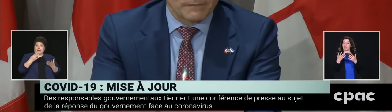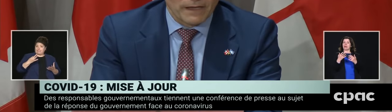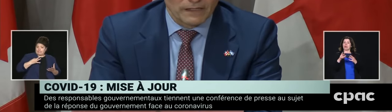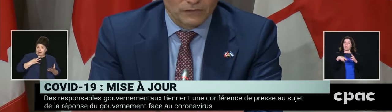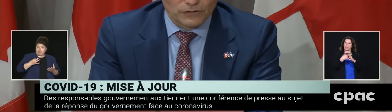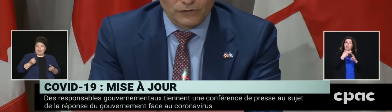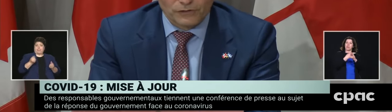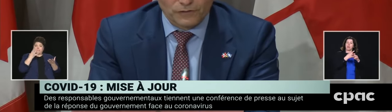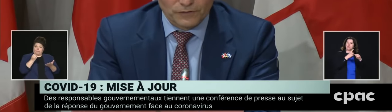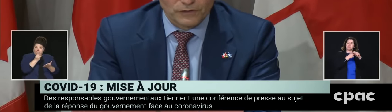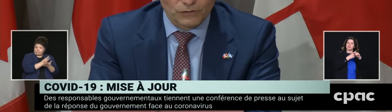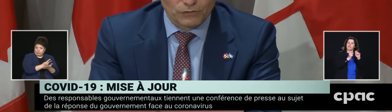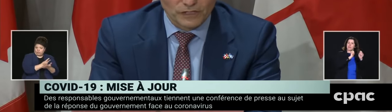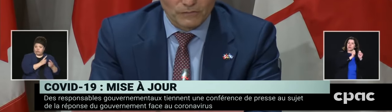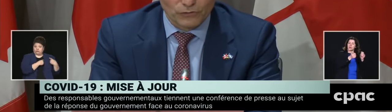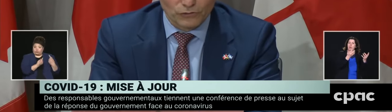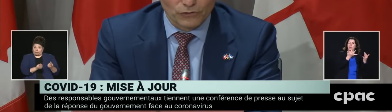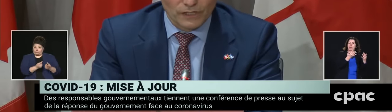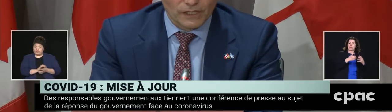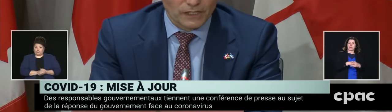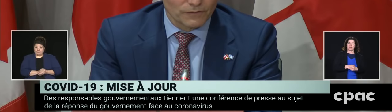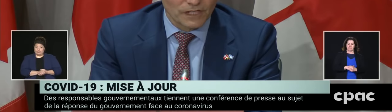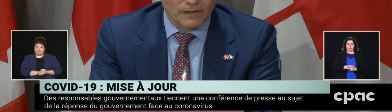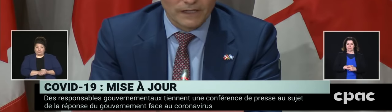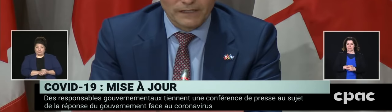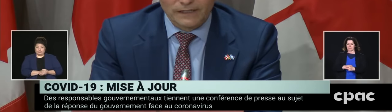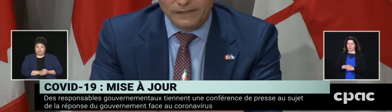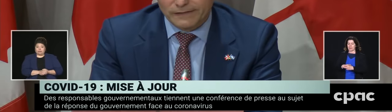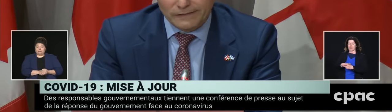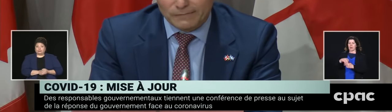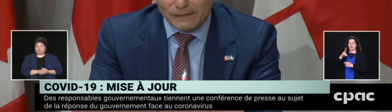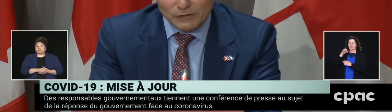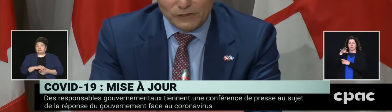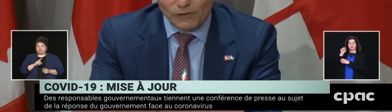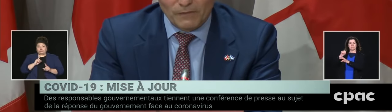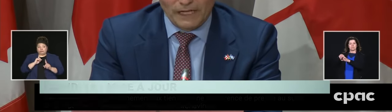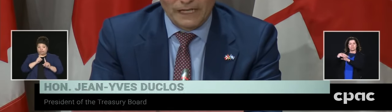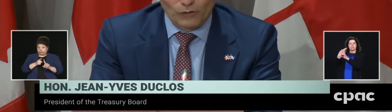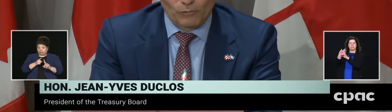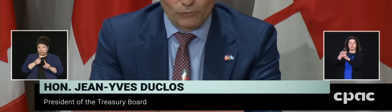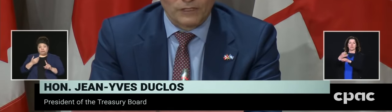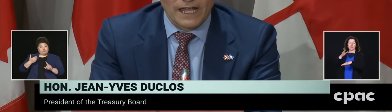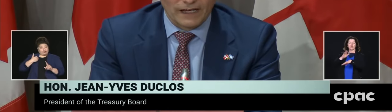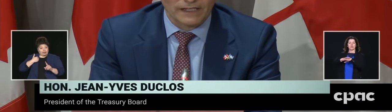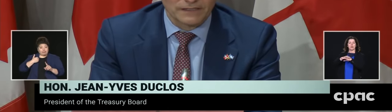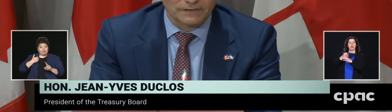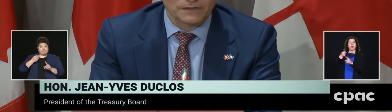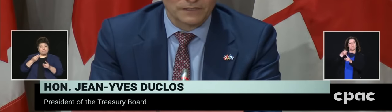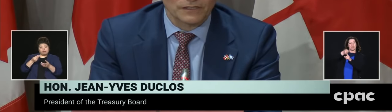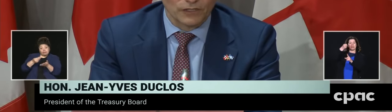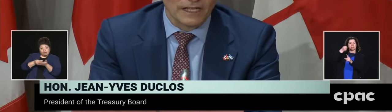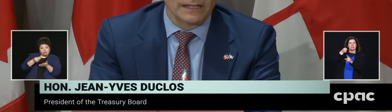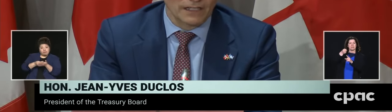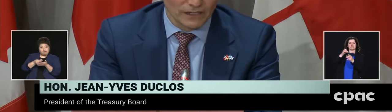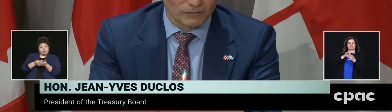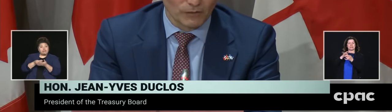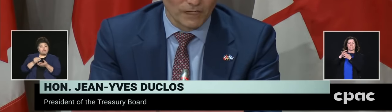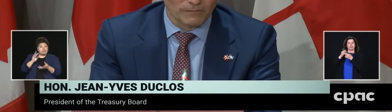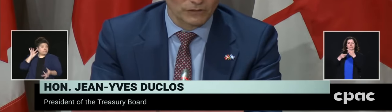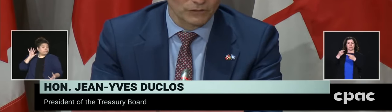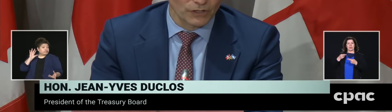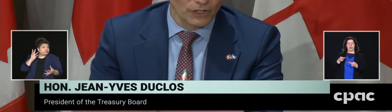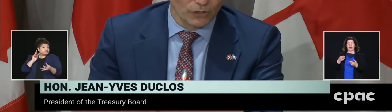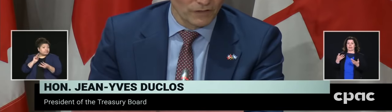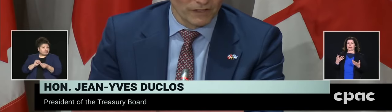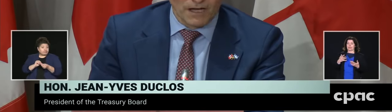des impacts fiscaux de cette mesure, évidemment, est, même si on aimerait être plus clair, il est difficile de l'être en ce